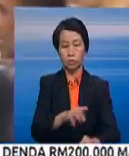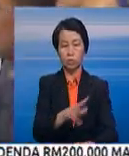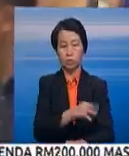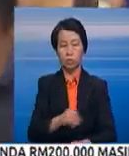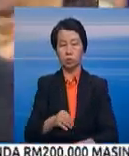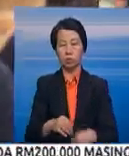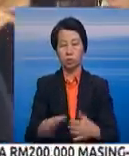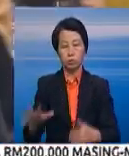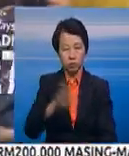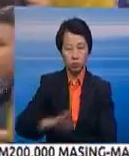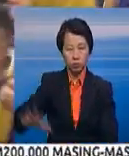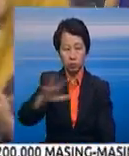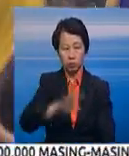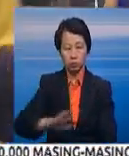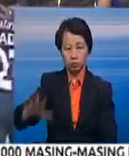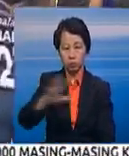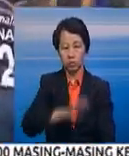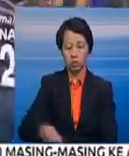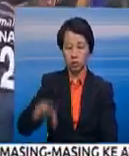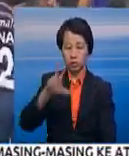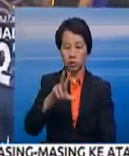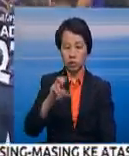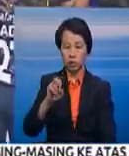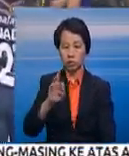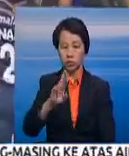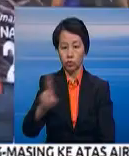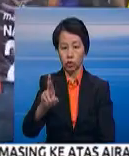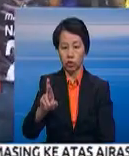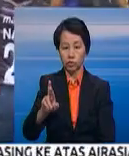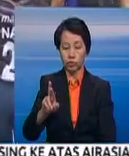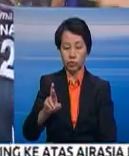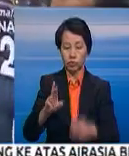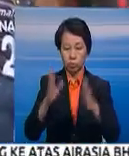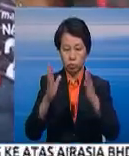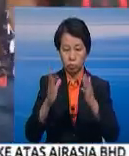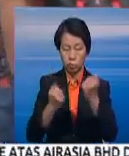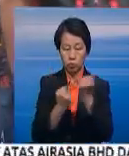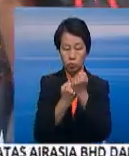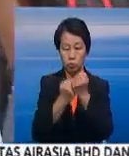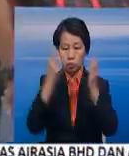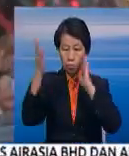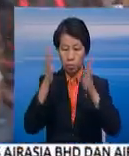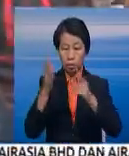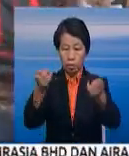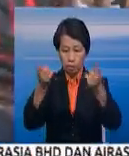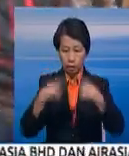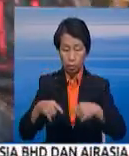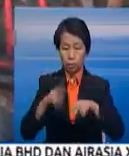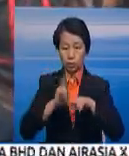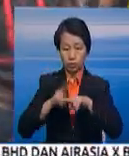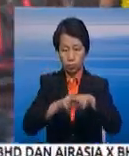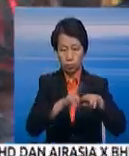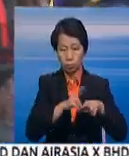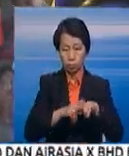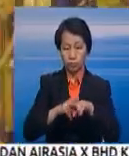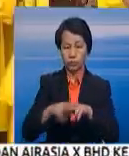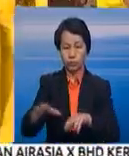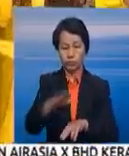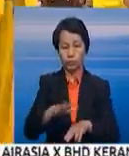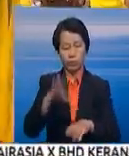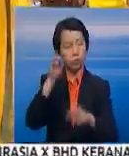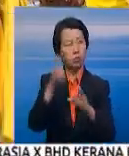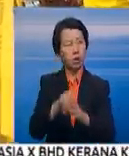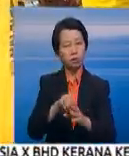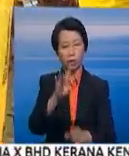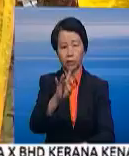Saya jangkakan kira-kira 30,000 penyokong bakal memenuhi stadium pada malam ini yang mempunyai kapasiti